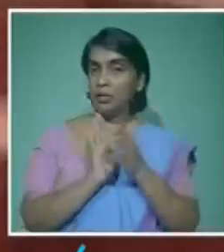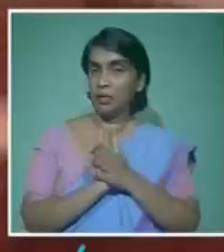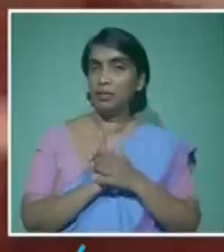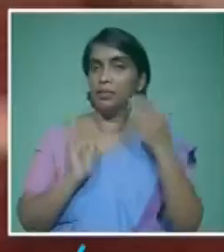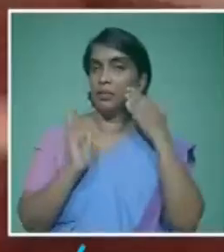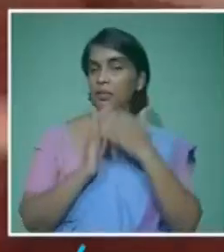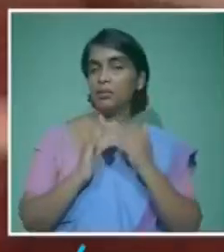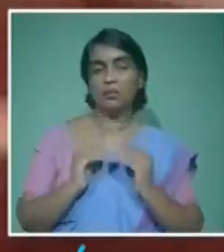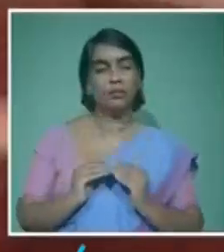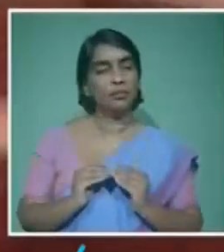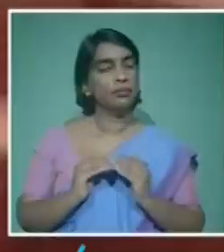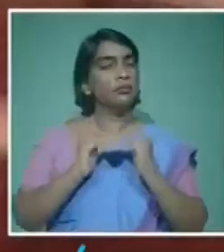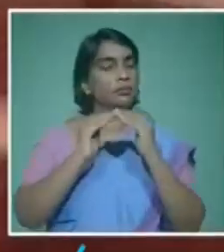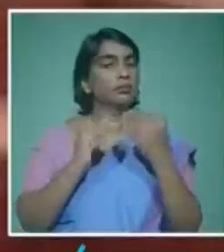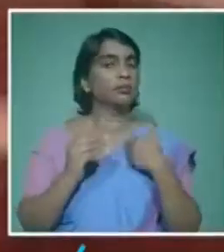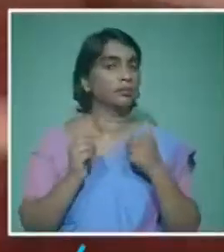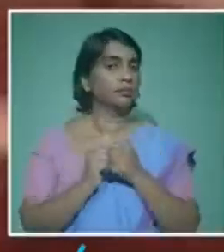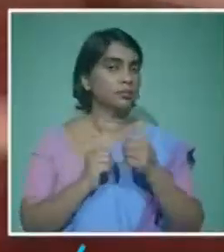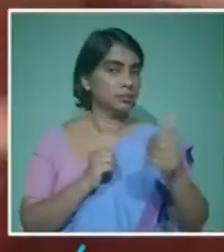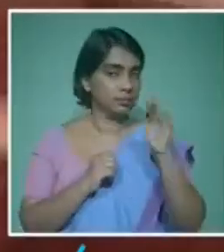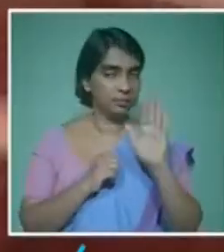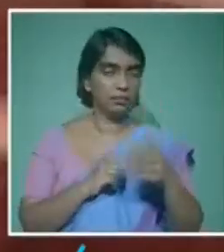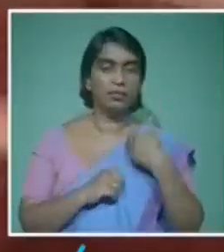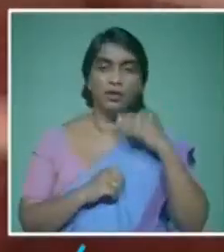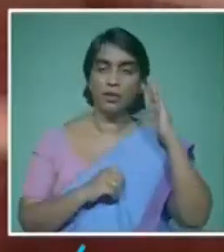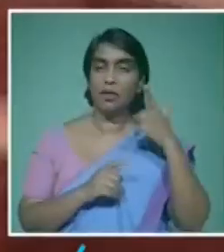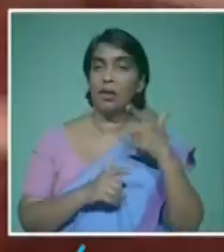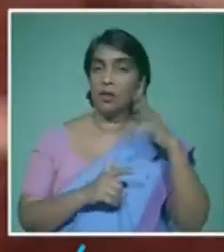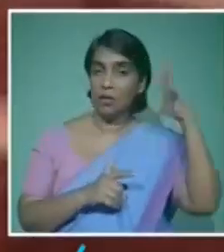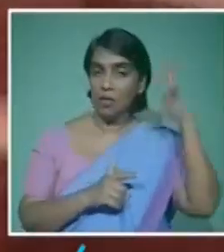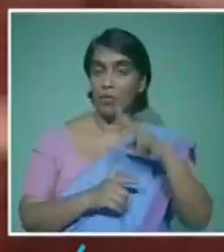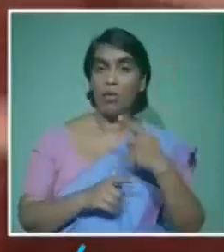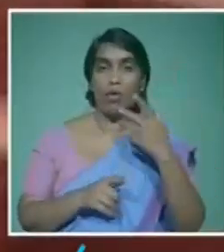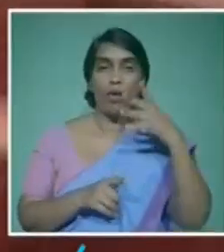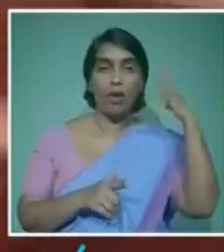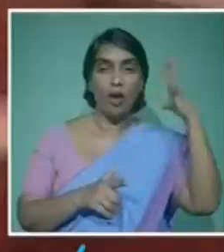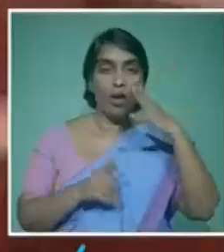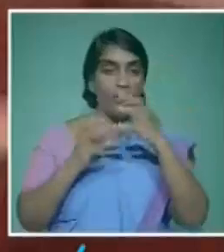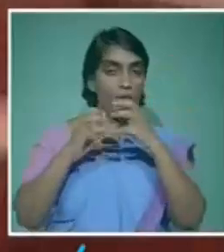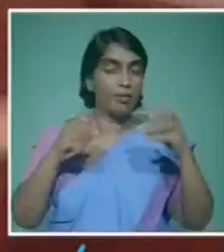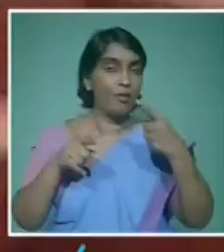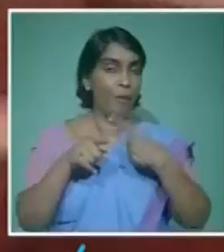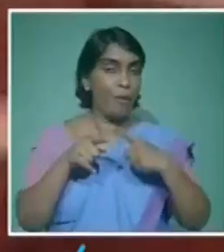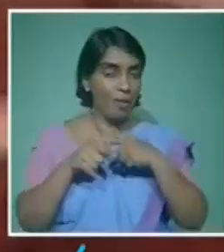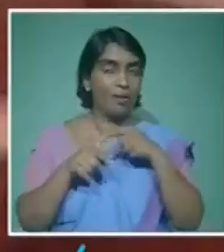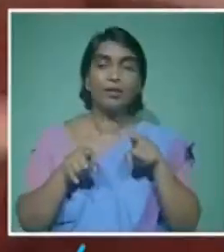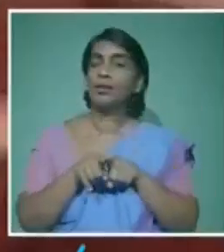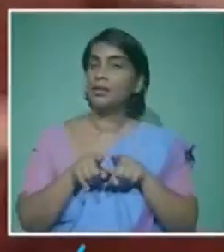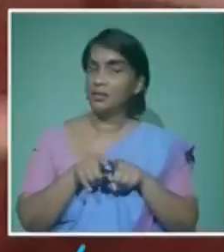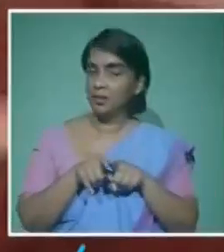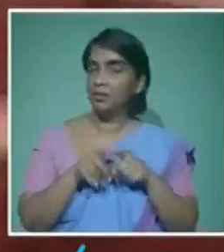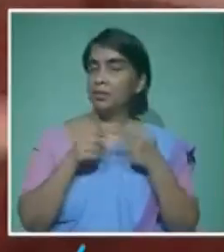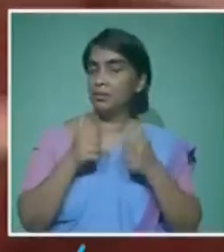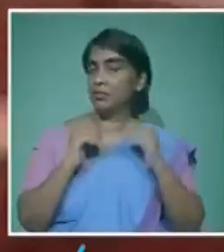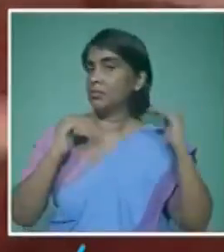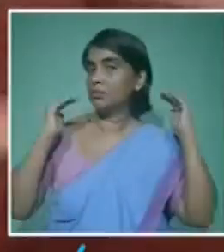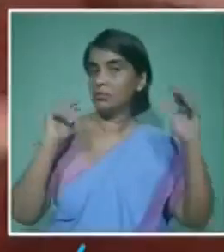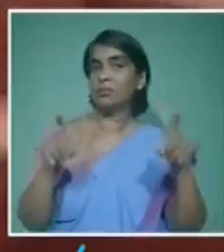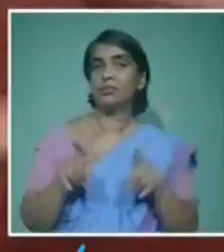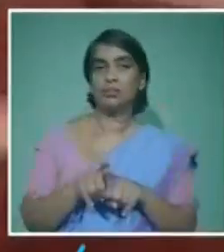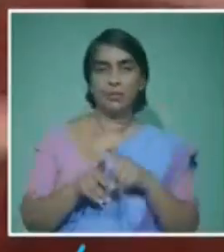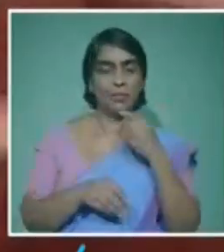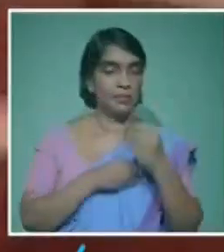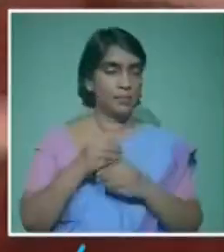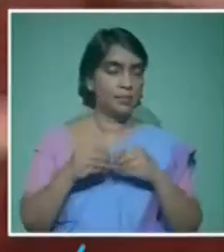கருவாடு, மாசி போன்ற உற்பத்திகளை தரத்துடன் கூடிய உற்பத்திகளாக அதிக அளவில் முன்னெடுப்பதற்கும் நாம் நடவடிக்கைகள் எடுத்து